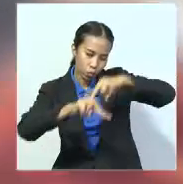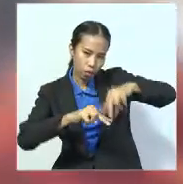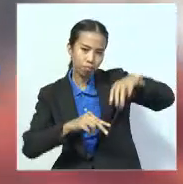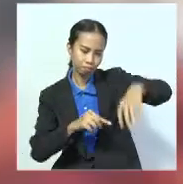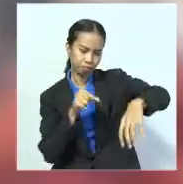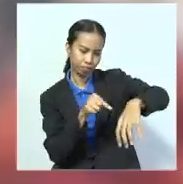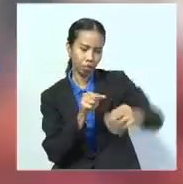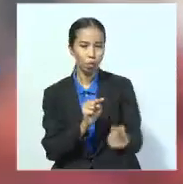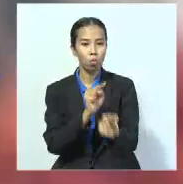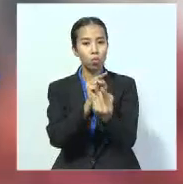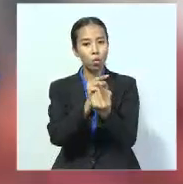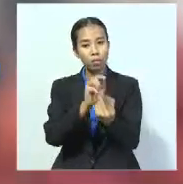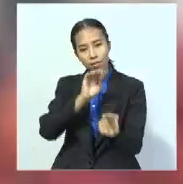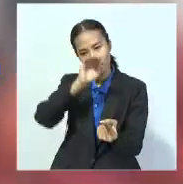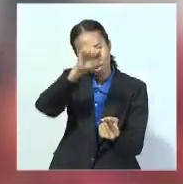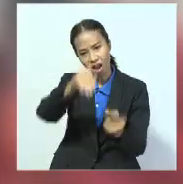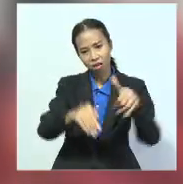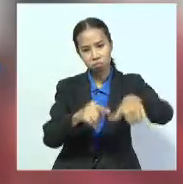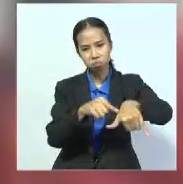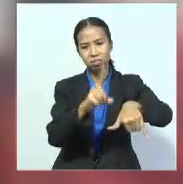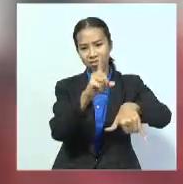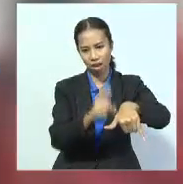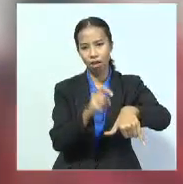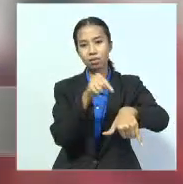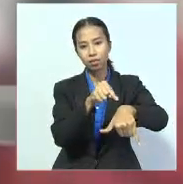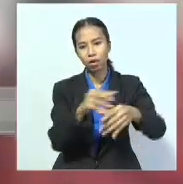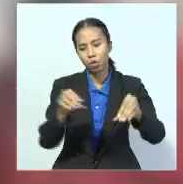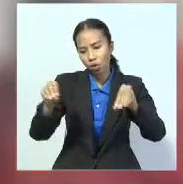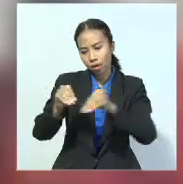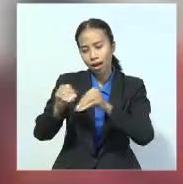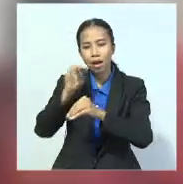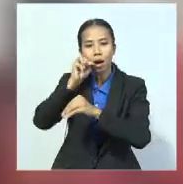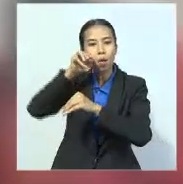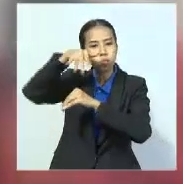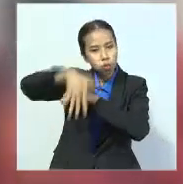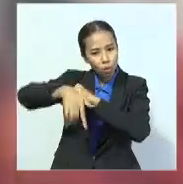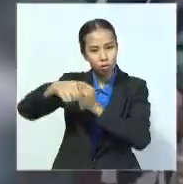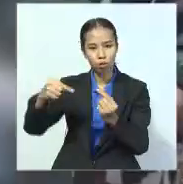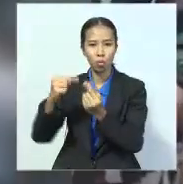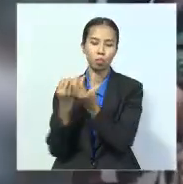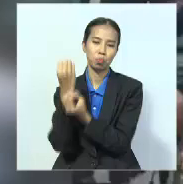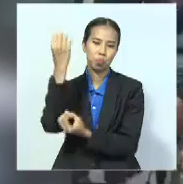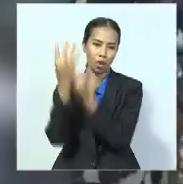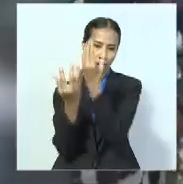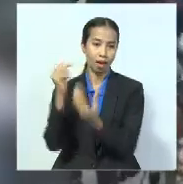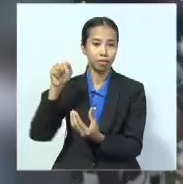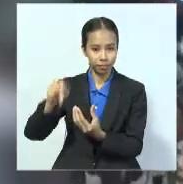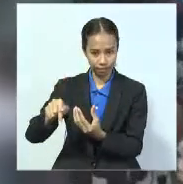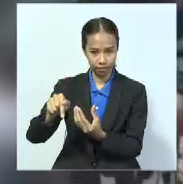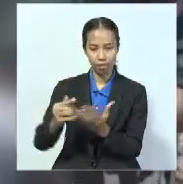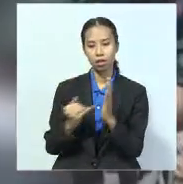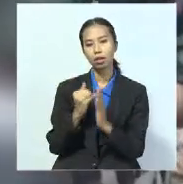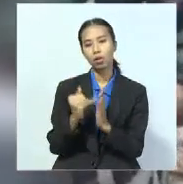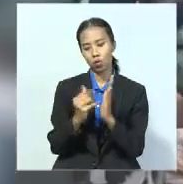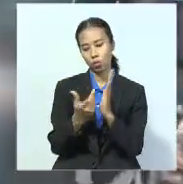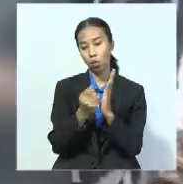ดที่พบช้างป่าตายจุดนี้อยู่บริเวณน้ำตกห้วยทรายใหญ่ภายในเขตรักษาพันธุ์สัตว์ป่าบุญทริกยอดม